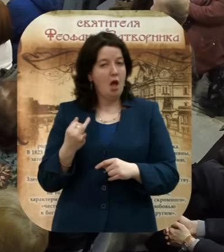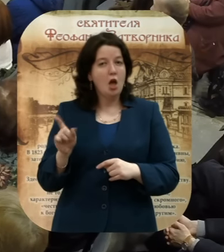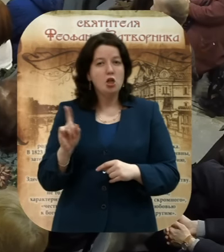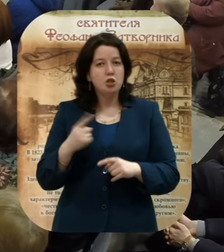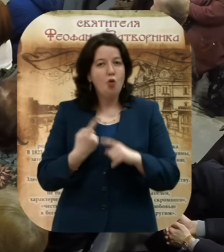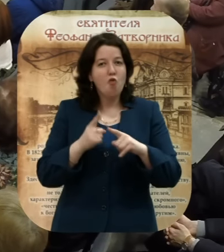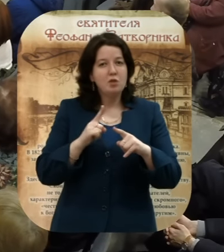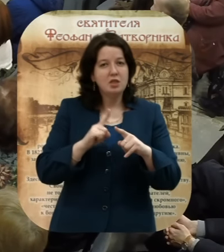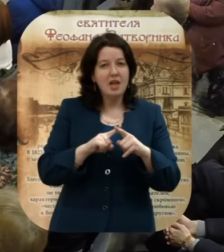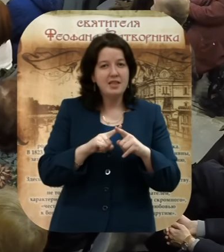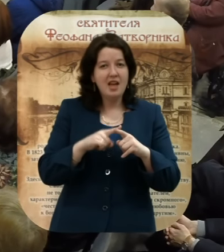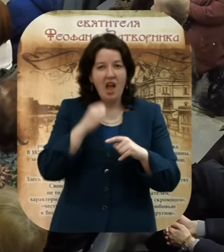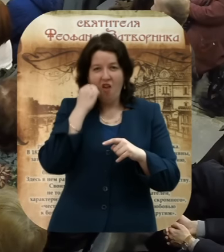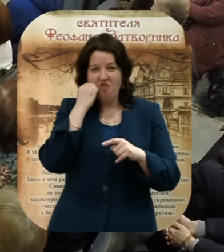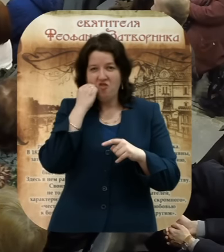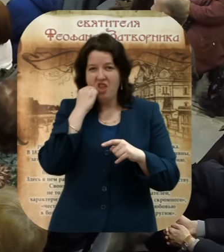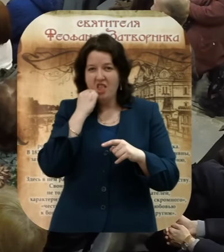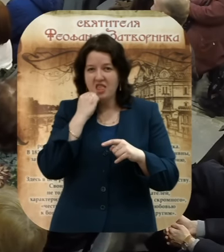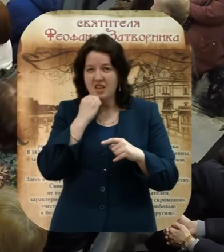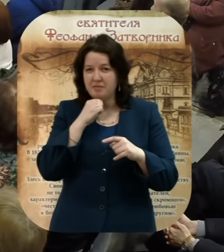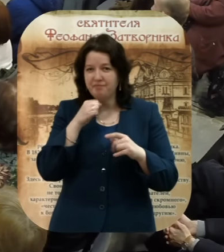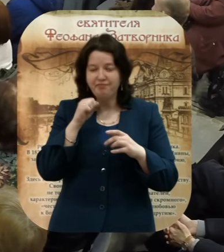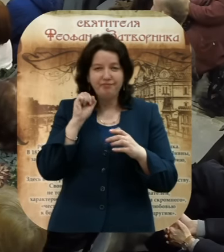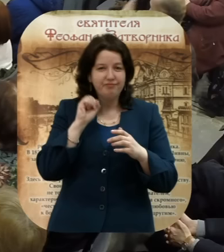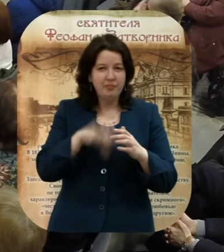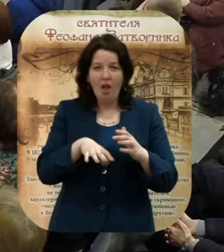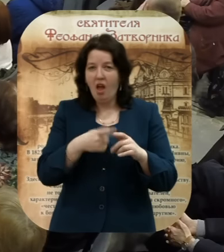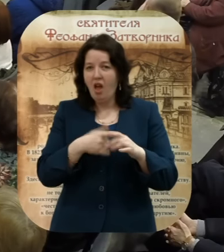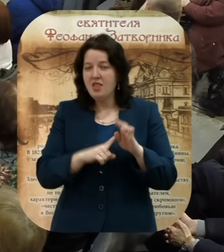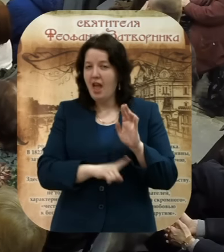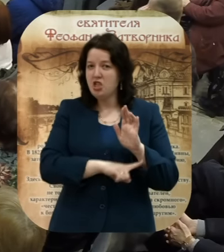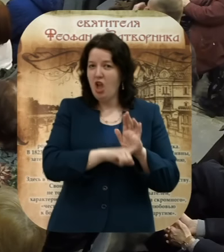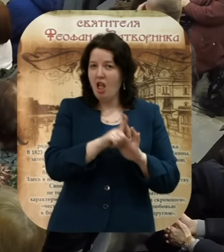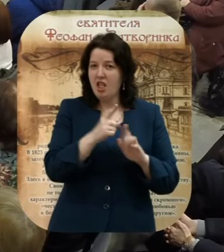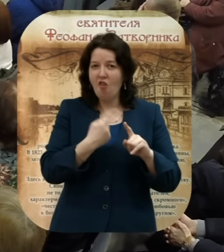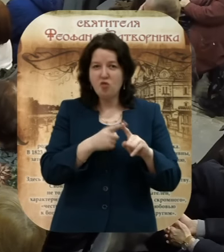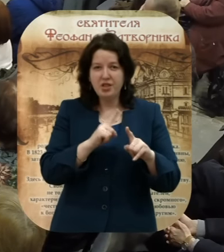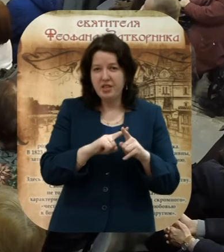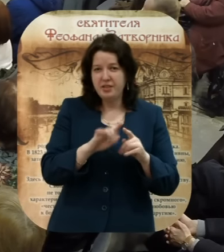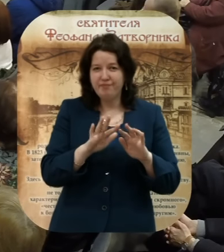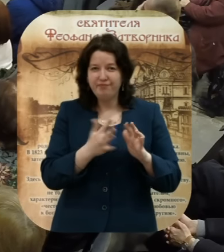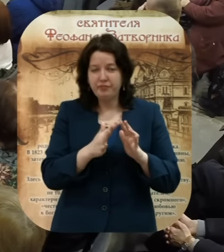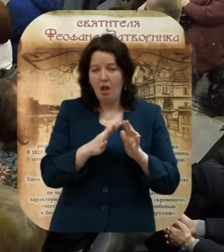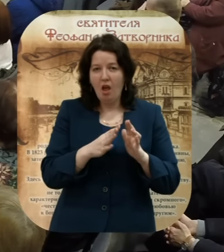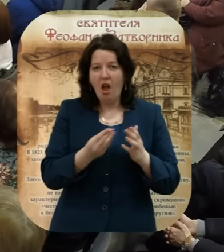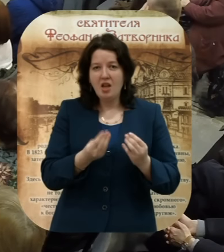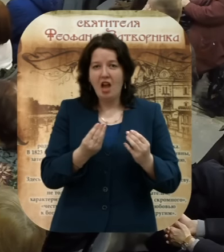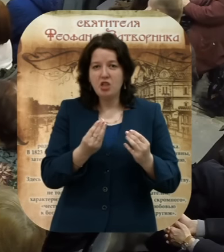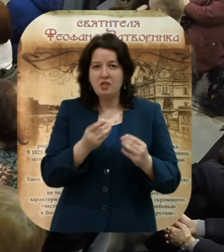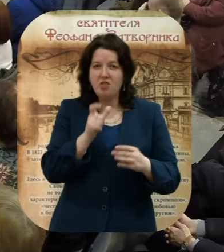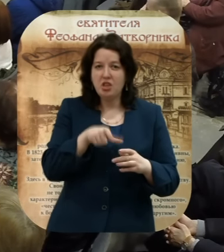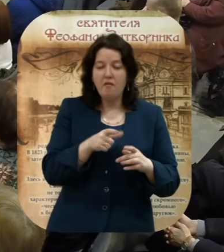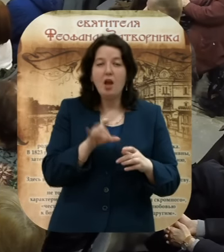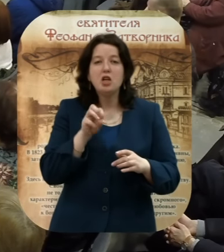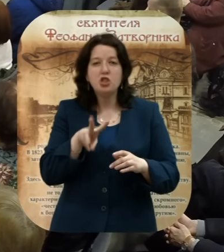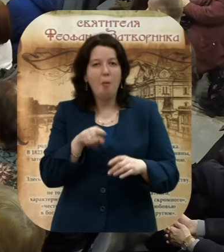это ветхое начало или эти дурные свойства, чем они